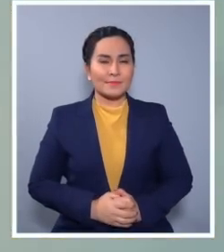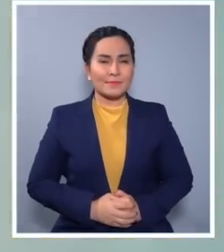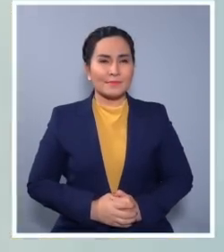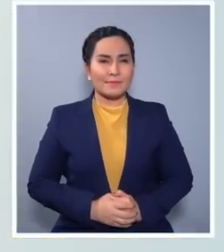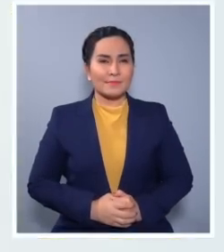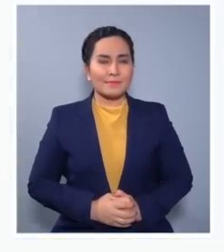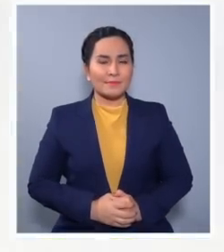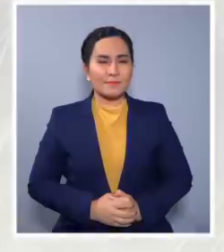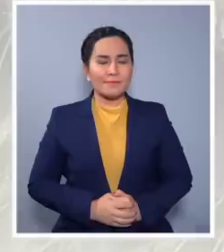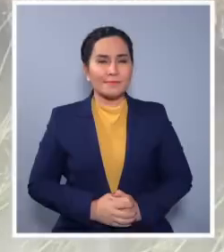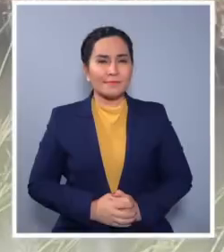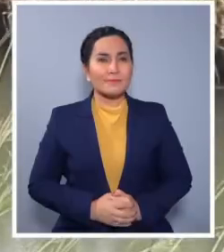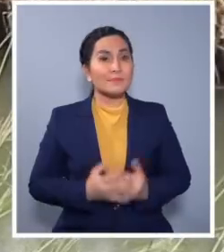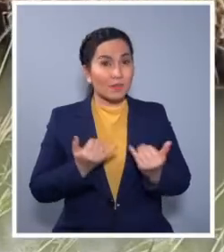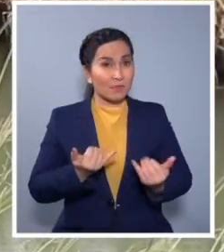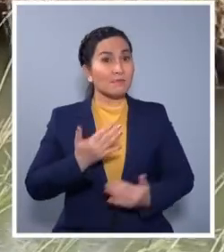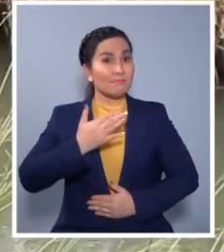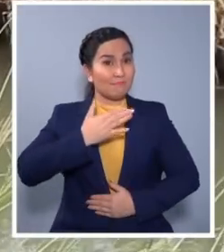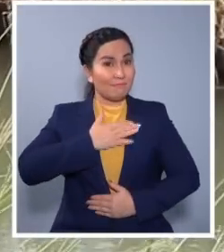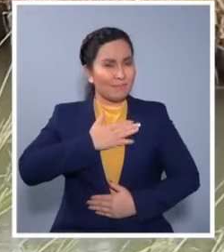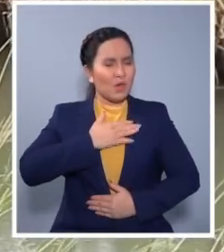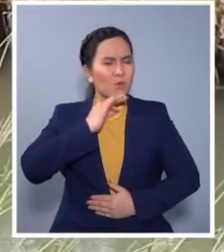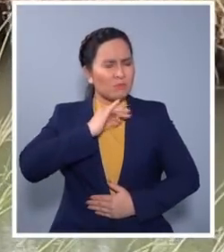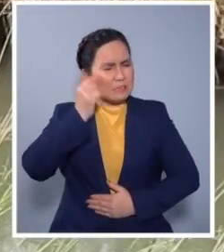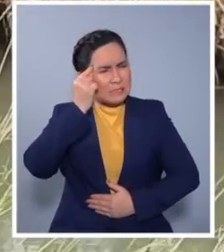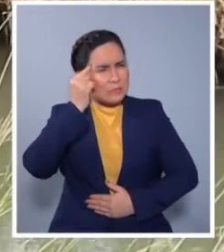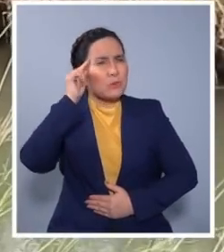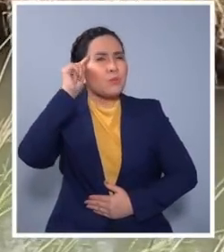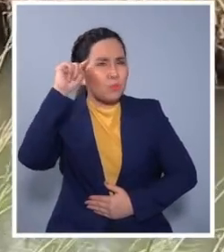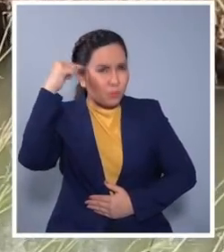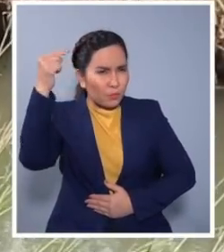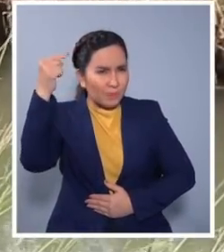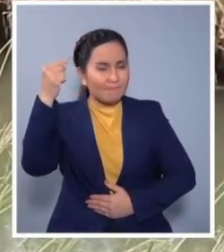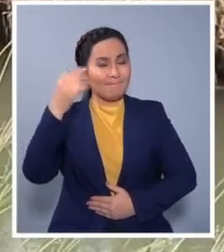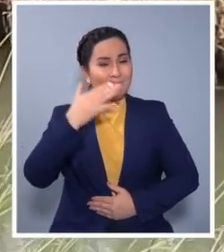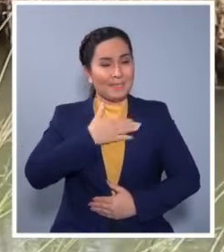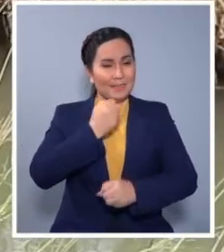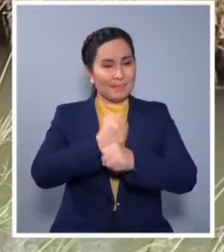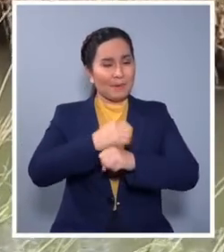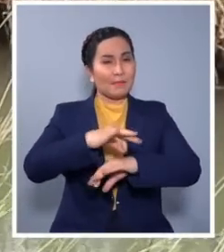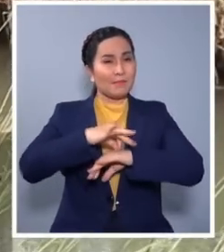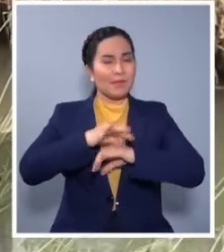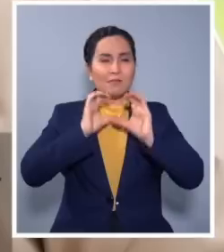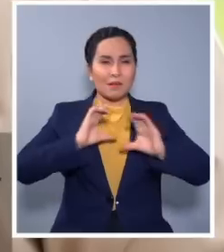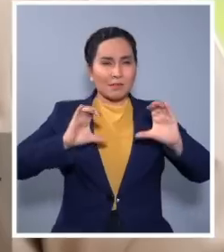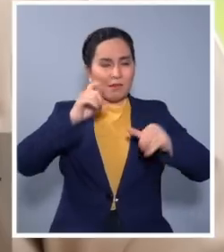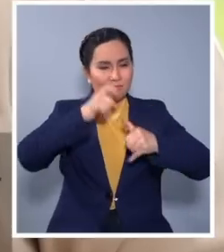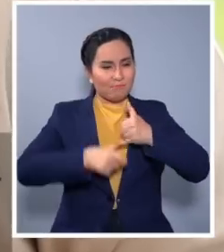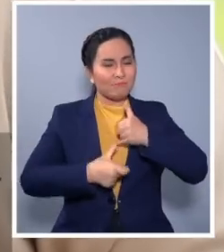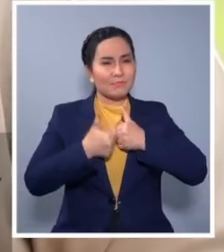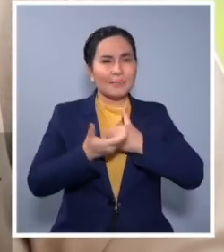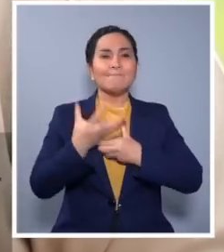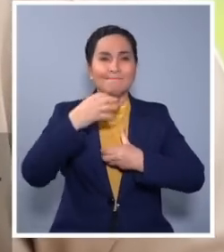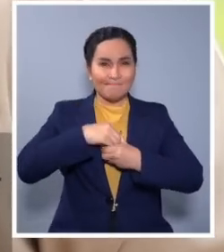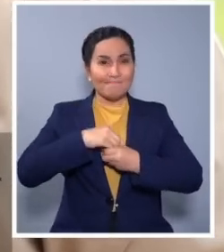้ปัจจุบันผมนี่ฝันว่านอกจากที่เราจะเป็นข้าราชการที่ดีแล้วนะครับความฝันของผ